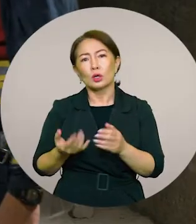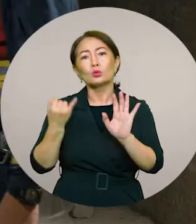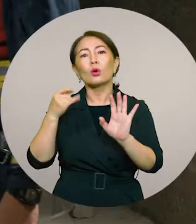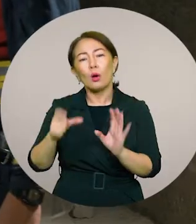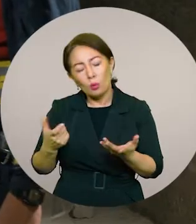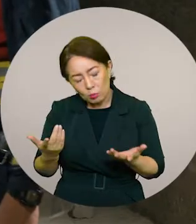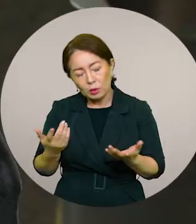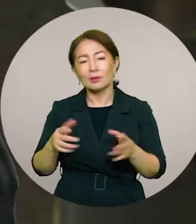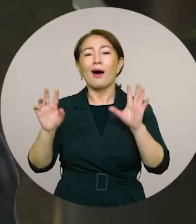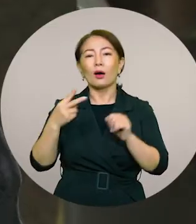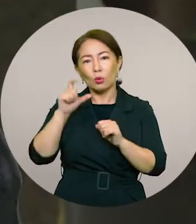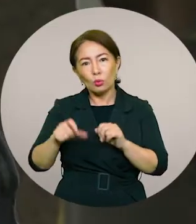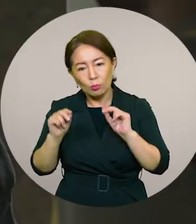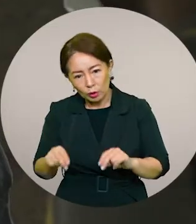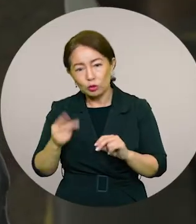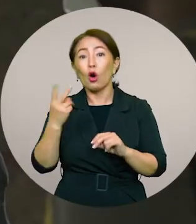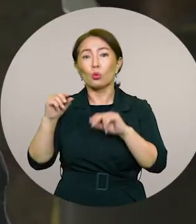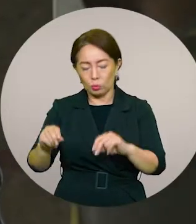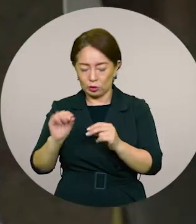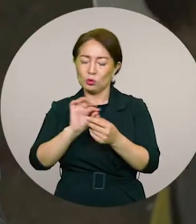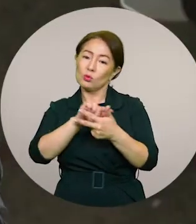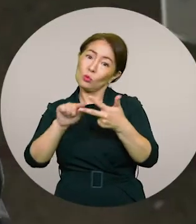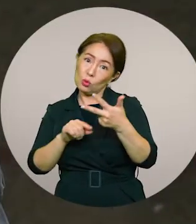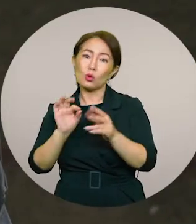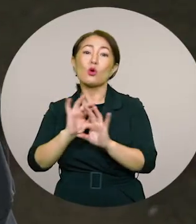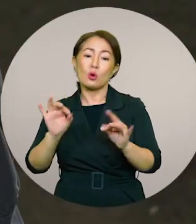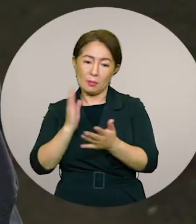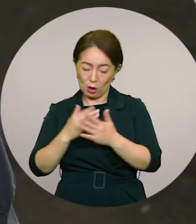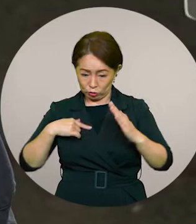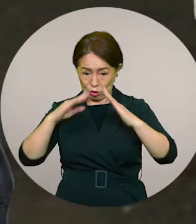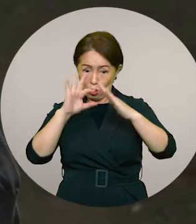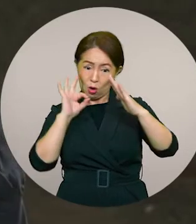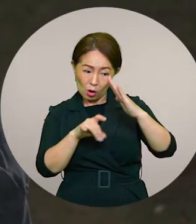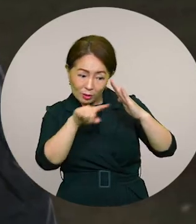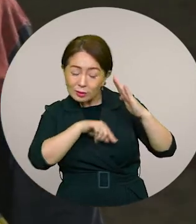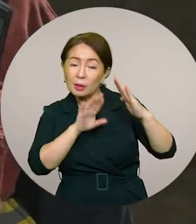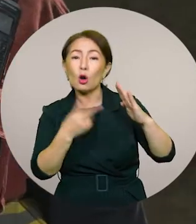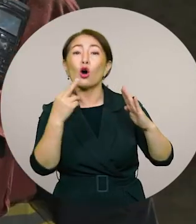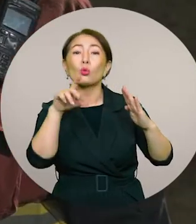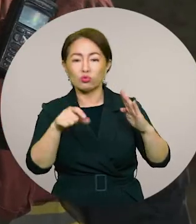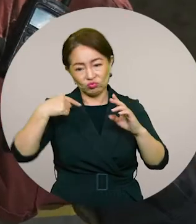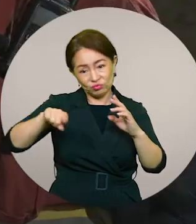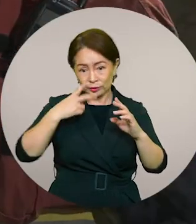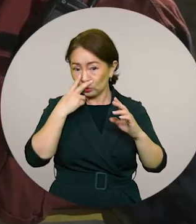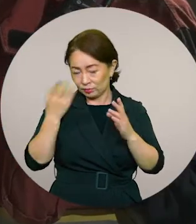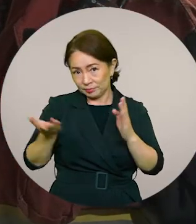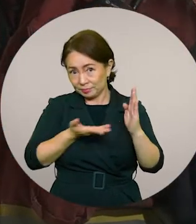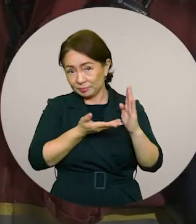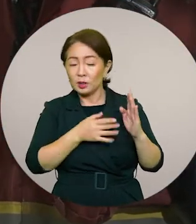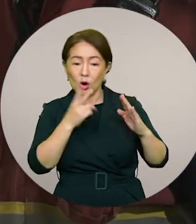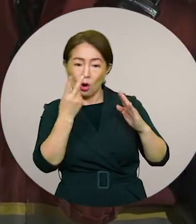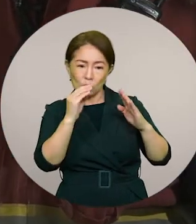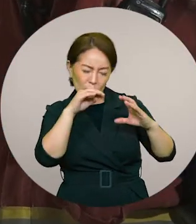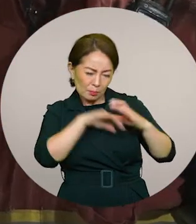6 хүнийх 12 хүнийх 20 хүнийх гэх гурван төрлөж байгаа. За одоо бидний орох гэж байгаа 20 хүний хорогдох байр гэж байна. За 20 хүнийг